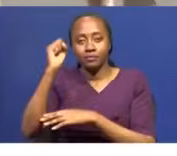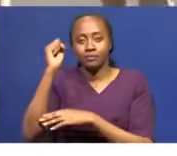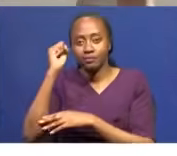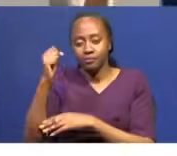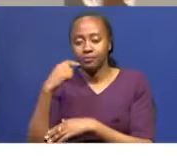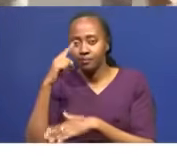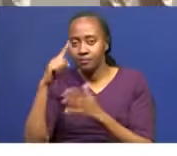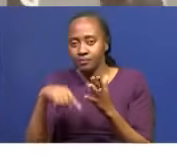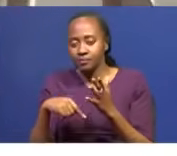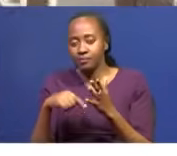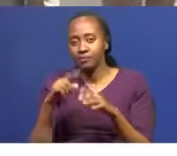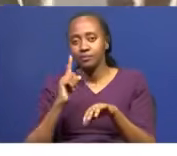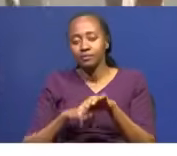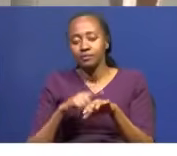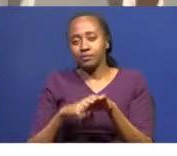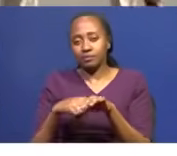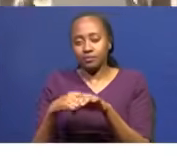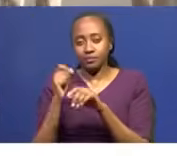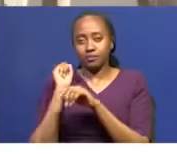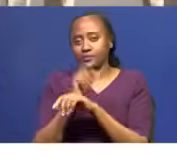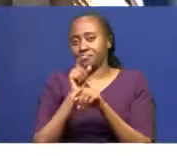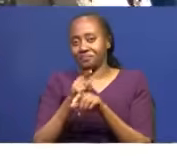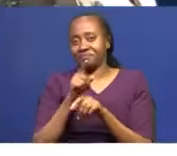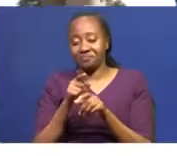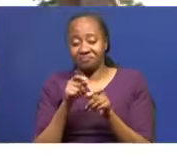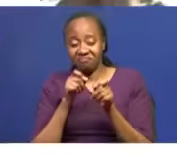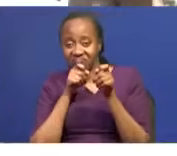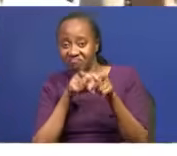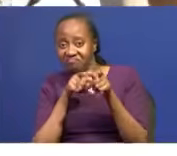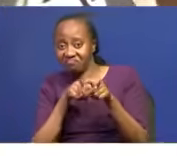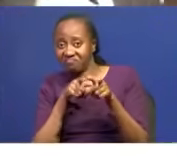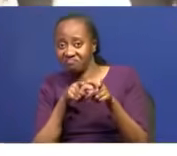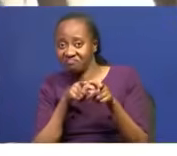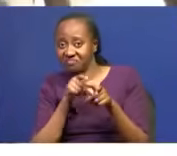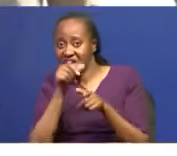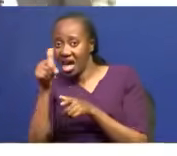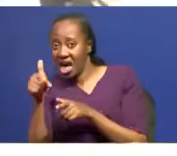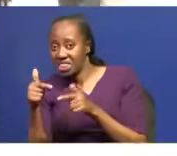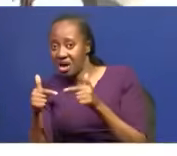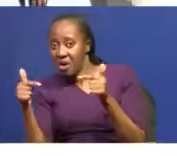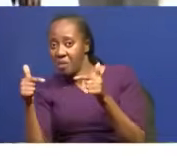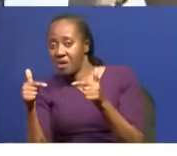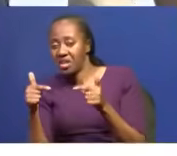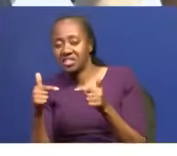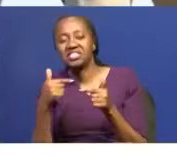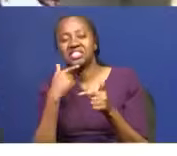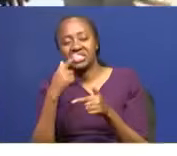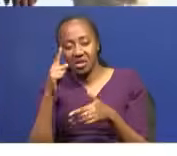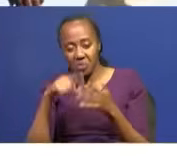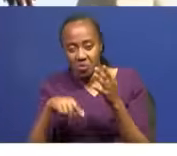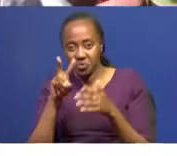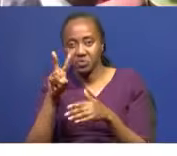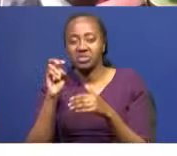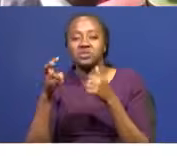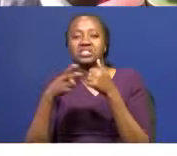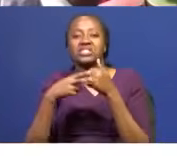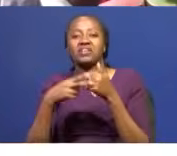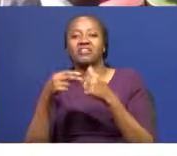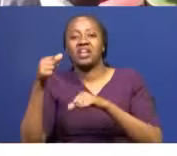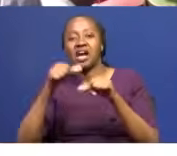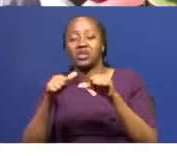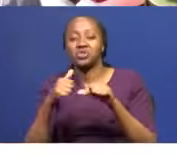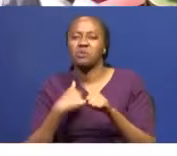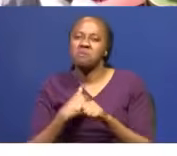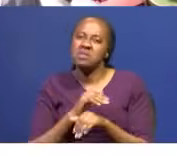he's unbothered about the criticism by his opponents and will present his development record in the 2027 polls. Mimi